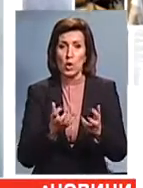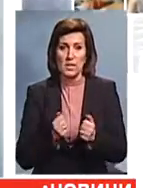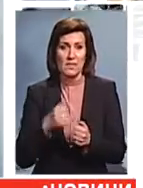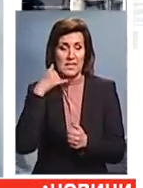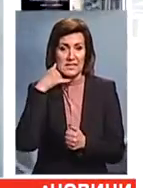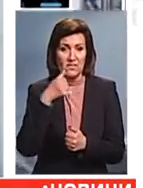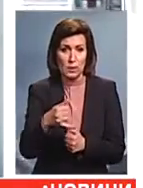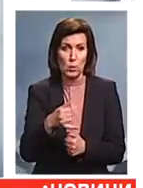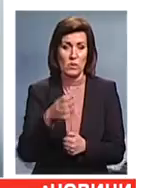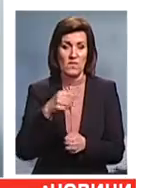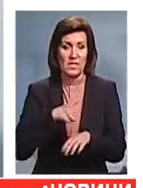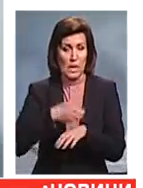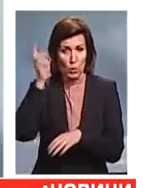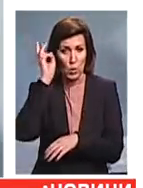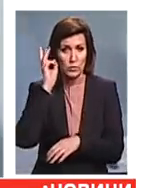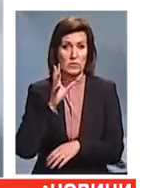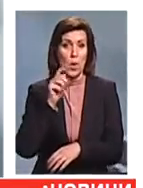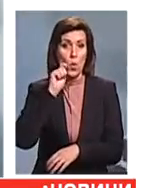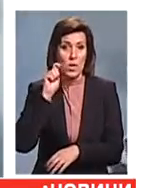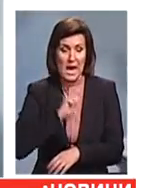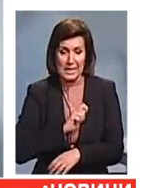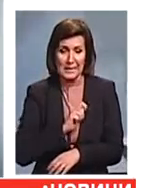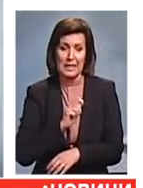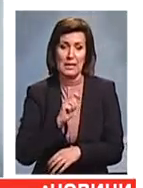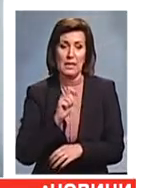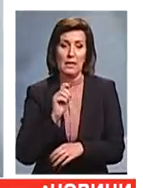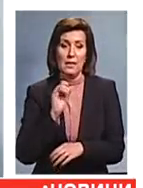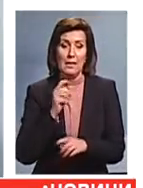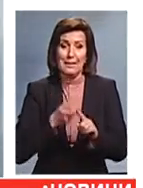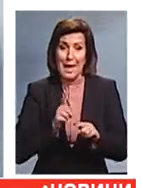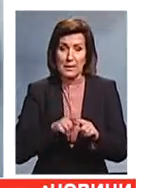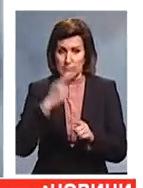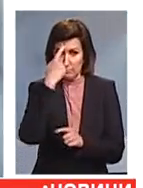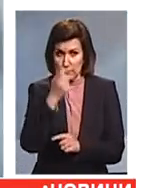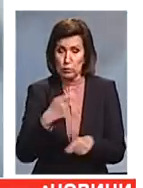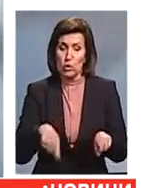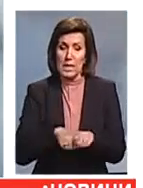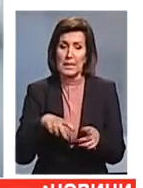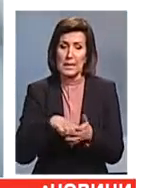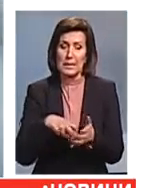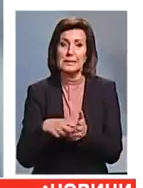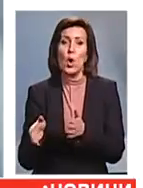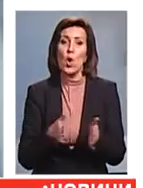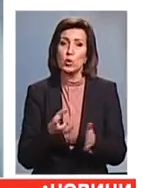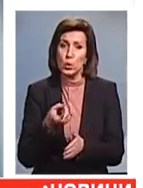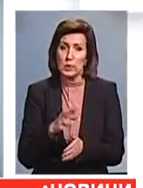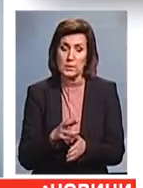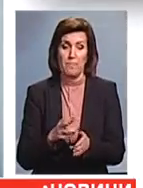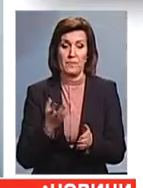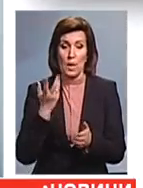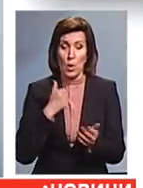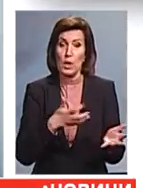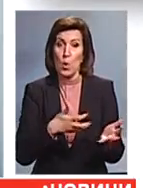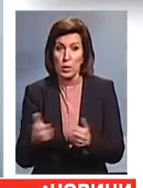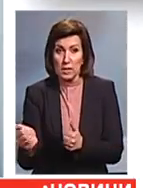дзвінок від генконсула України у Ростові-на-Дону Віталія Москаленко, який попередив, що такий лист готується. Відтак, коли я